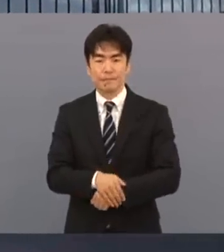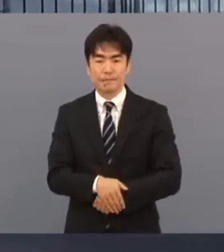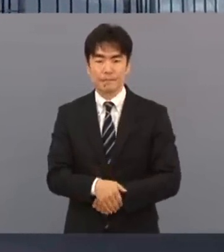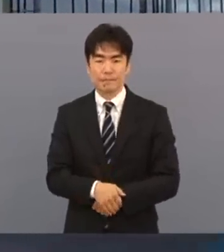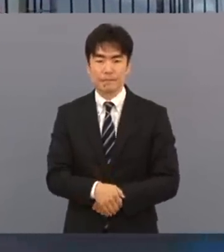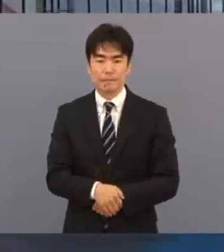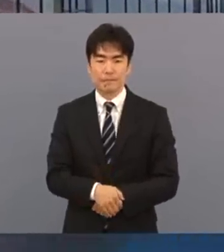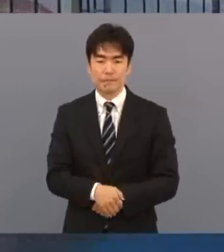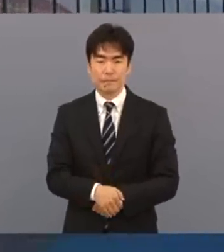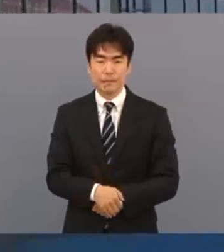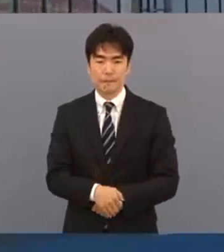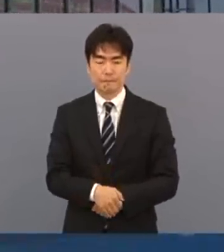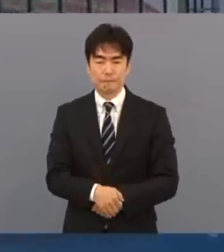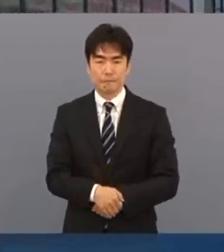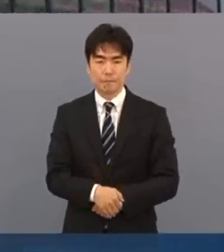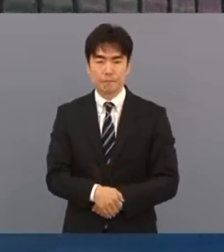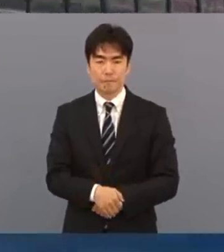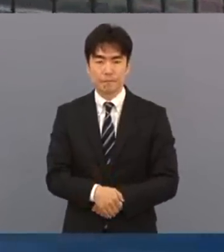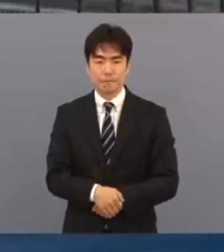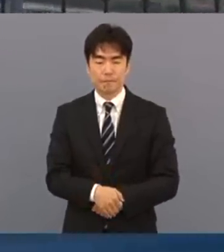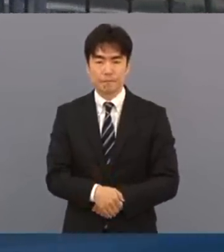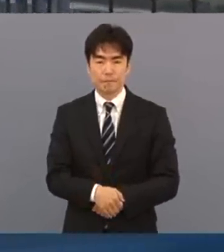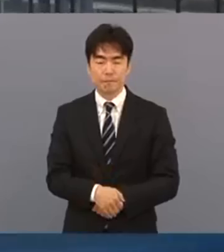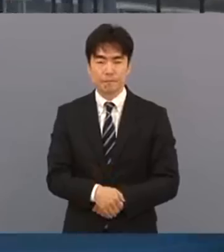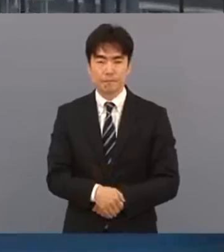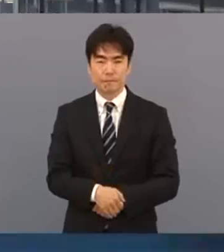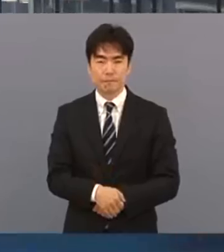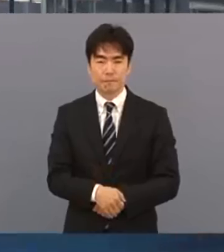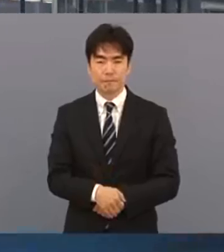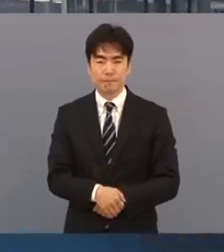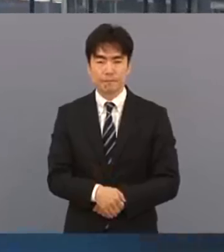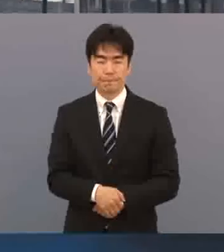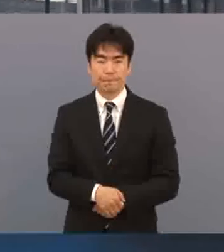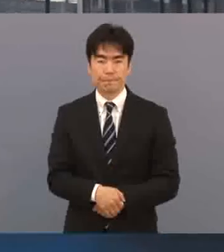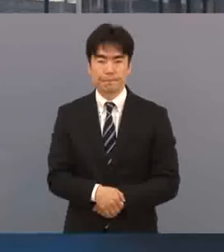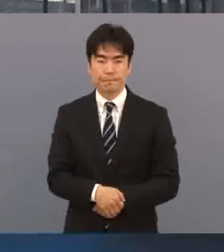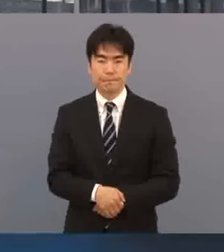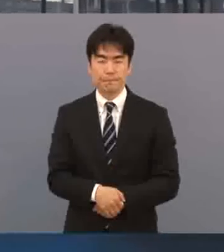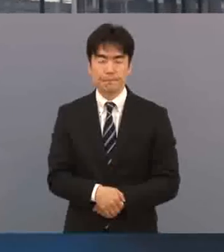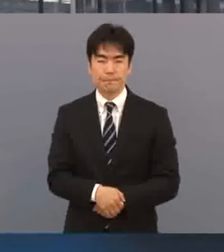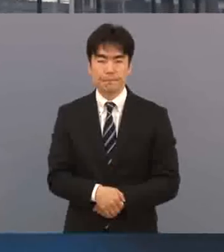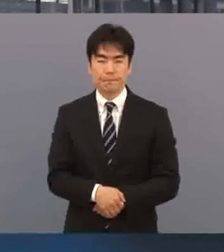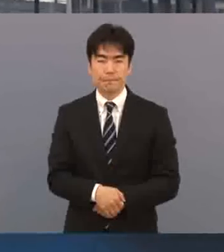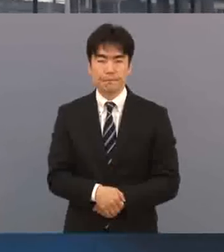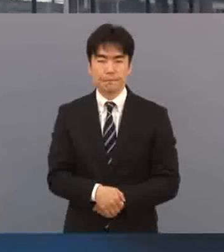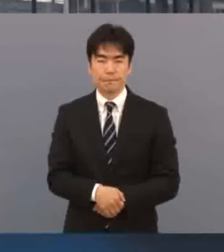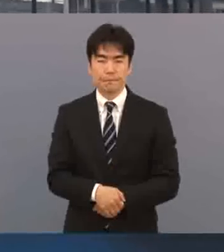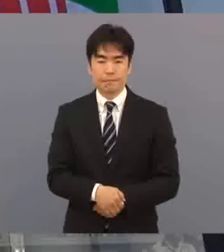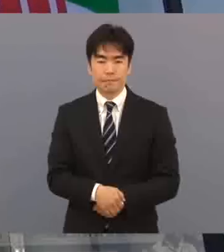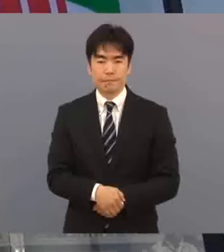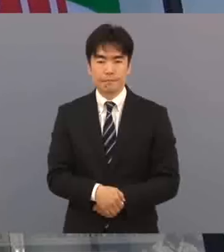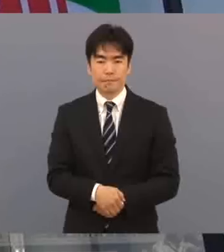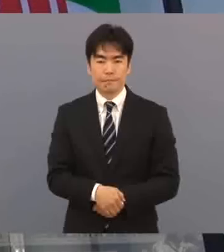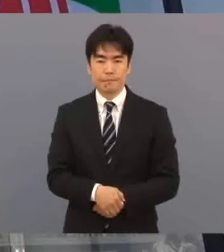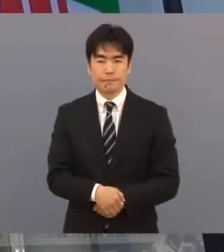1月5日から農業技術センターの越谷いちご観光農園がオープンします。